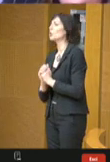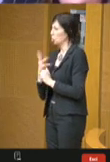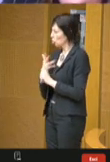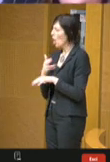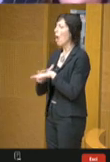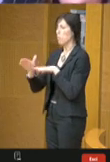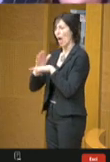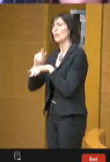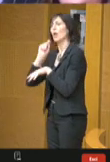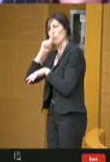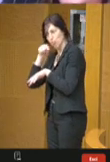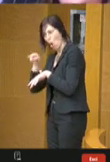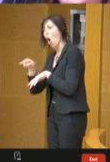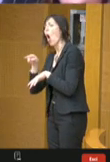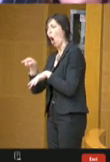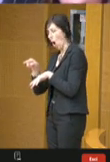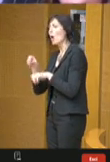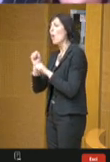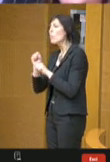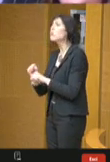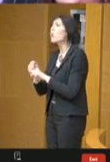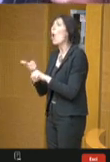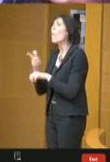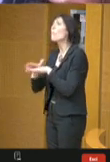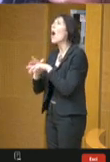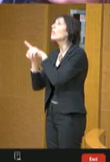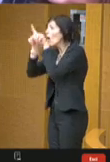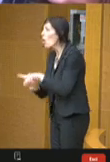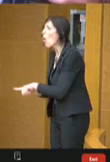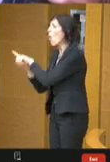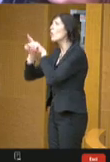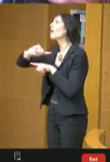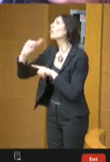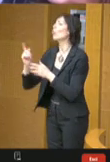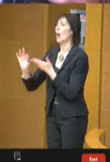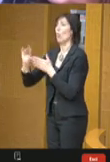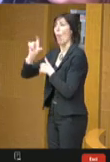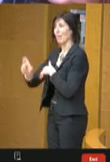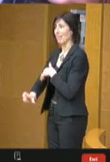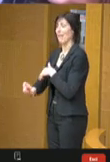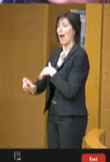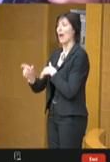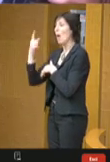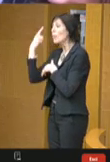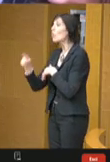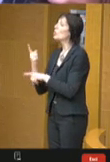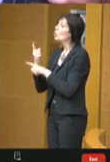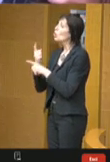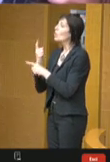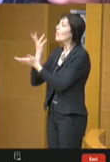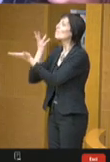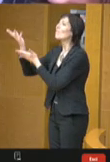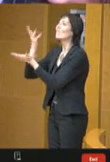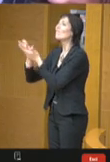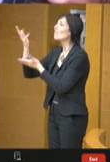che possono diventare delle pratiche comuni, diffuse a tutta la scuola italiana. È per questo che far conoscere anche ciò